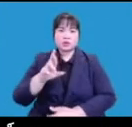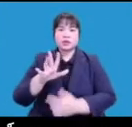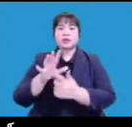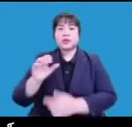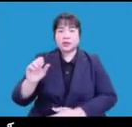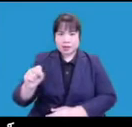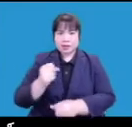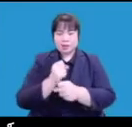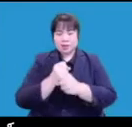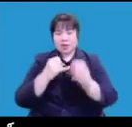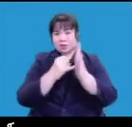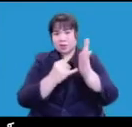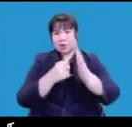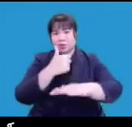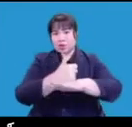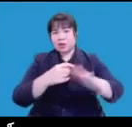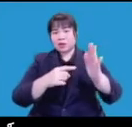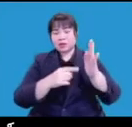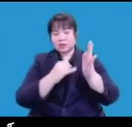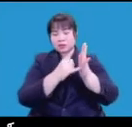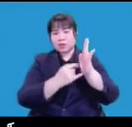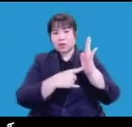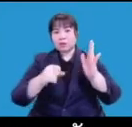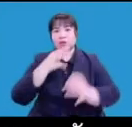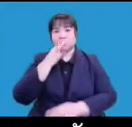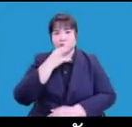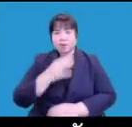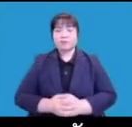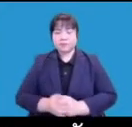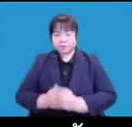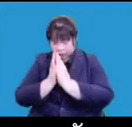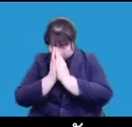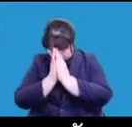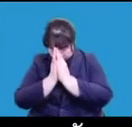การจังหวัดสมุทรสงครามครับสวัสดีครับ สวัสดีครับ